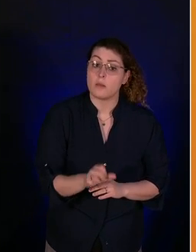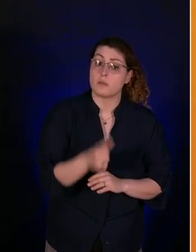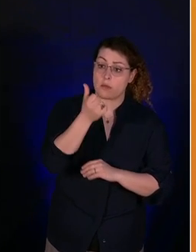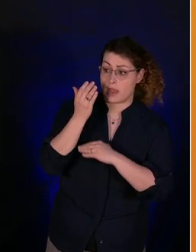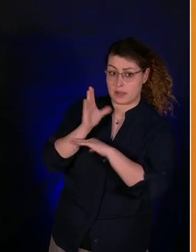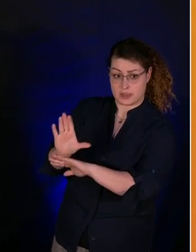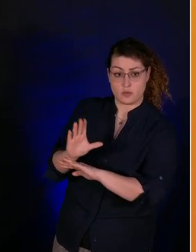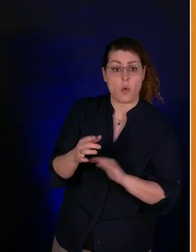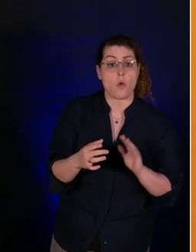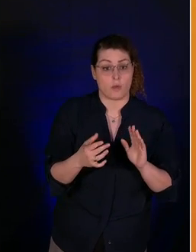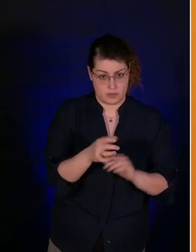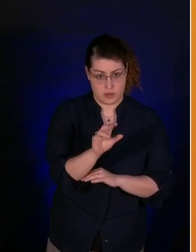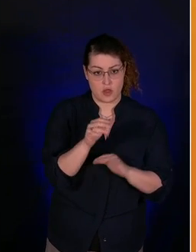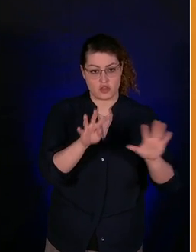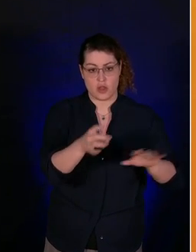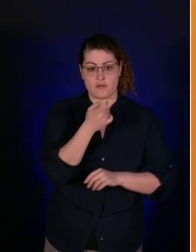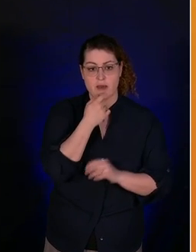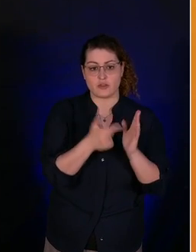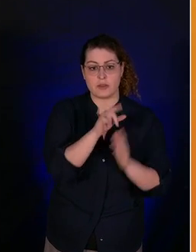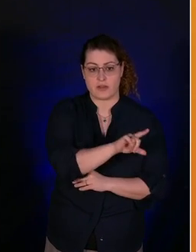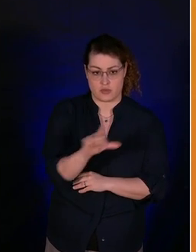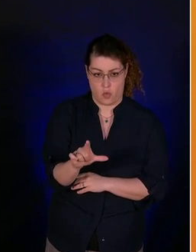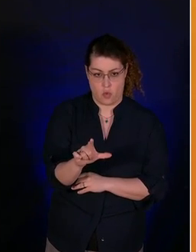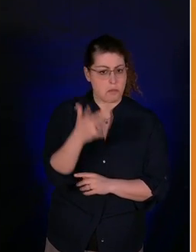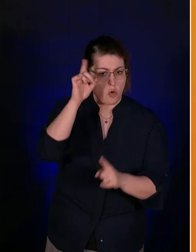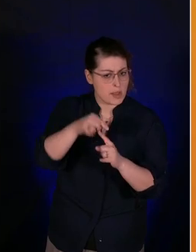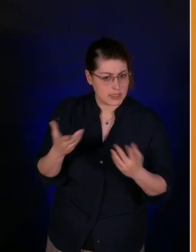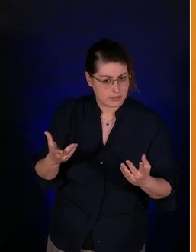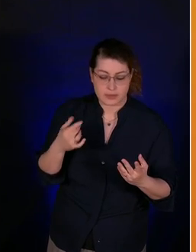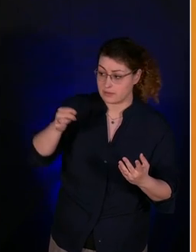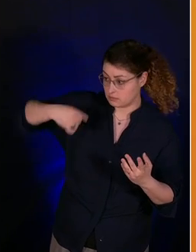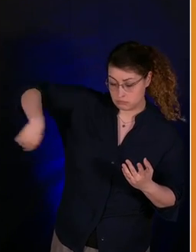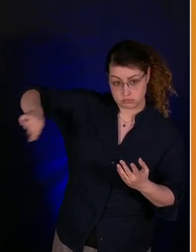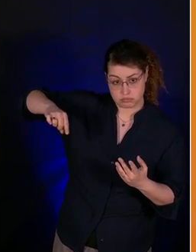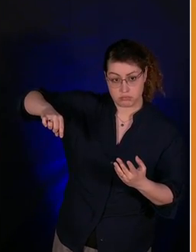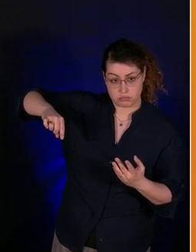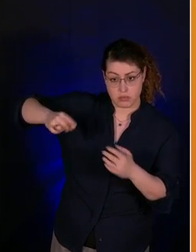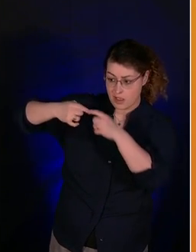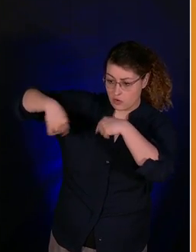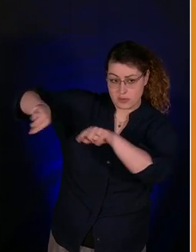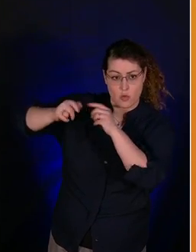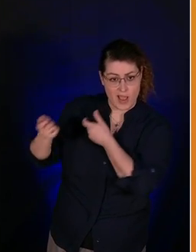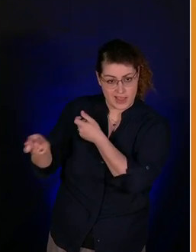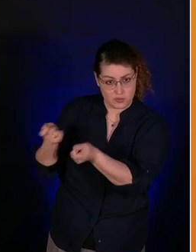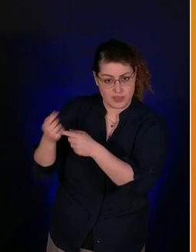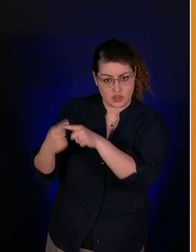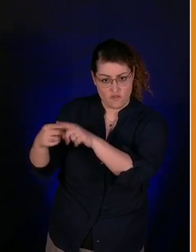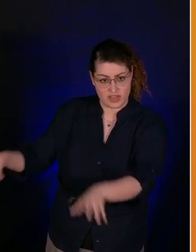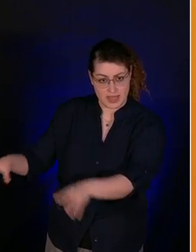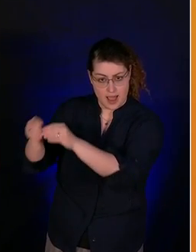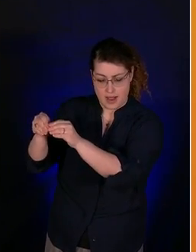présentation en date du 9 mars 2022 a consisté à faire valider par la commission exécutive